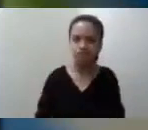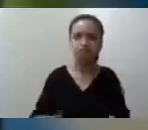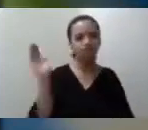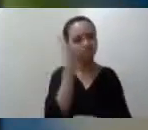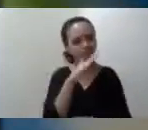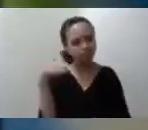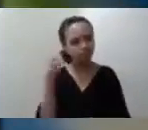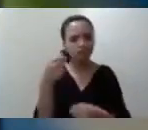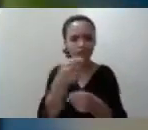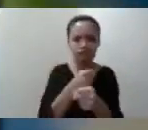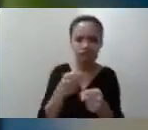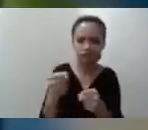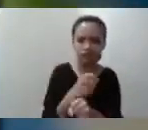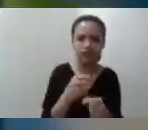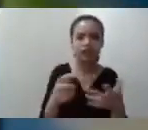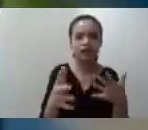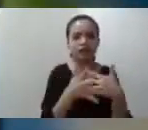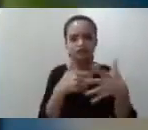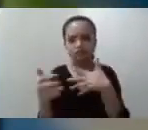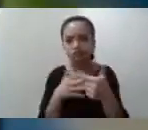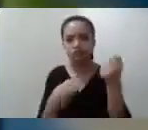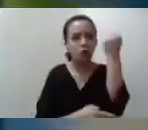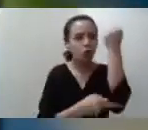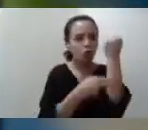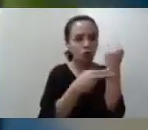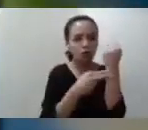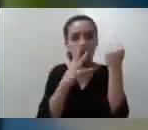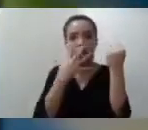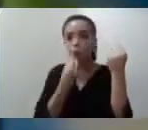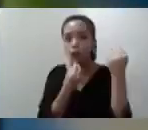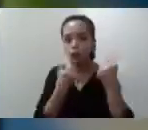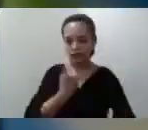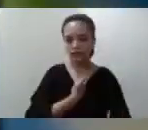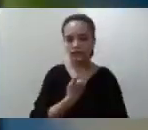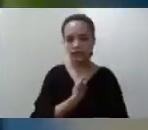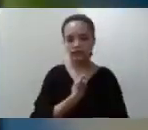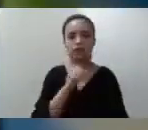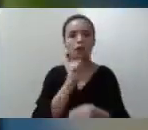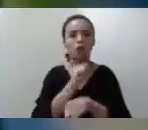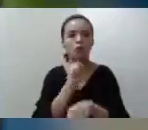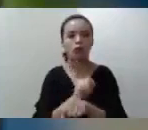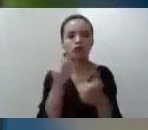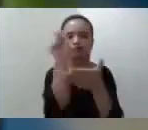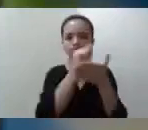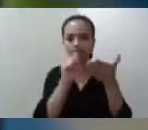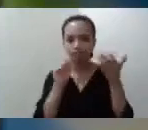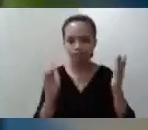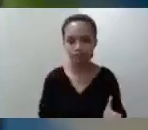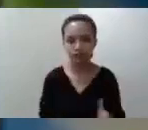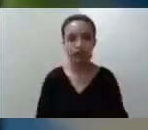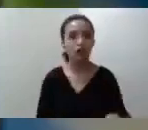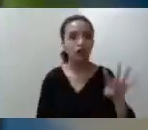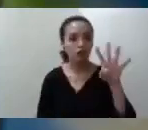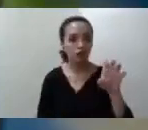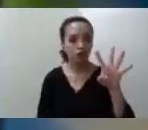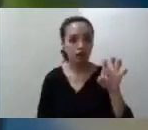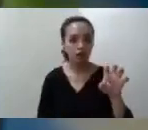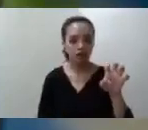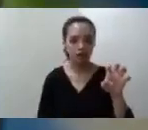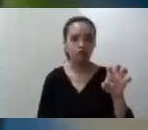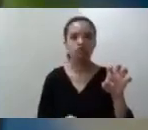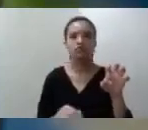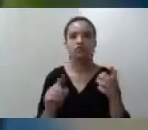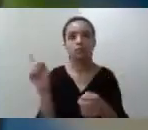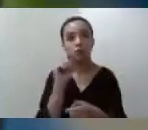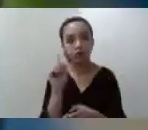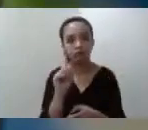Manila, 28% sa Balanced Luzon, 41% sa Visayas, habang 42% naman sa Mindanao. Lumuhok sa